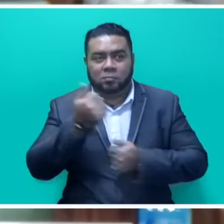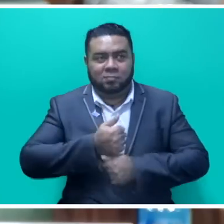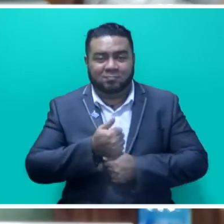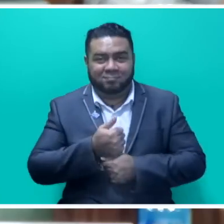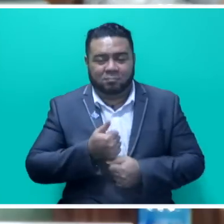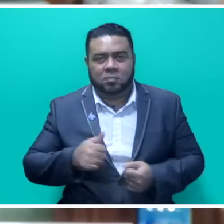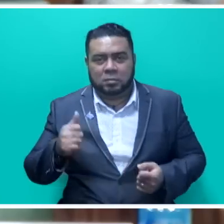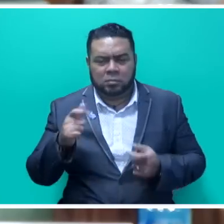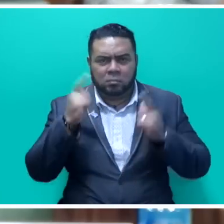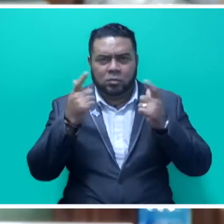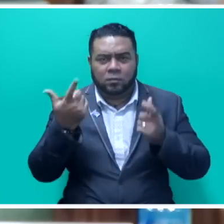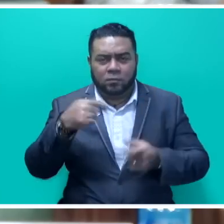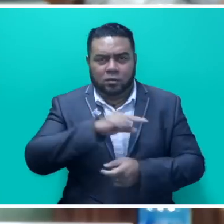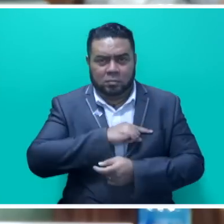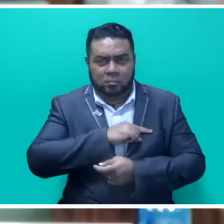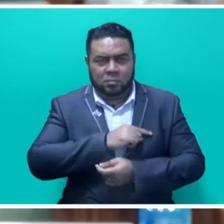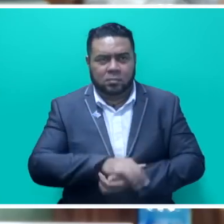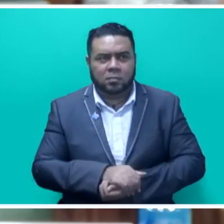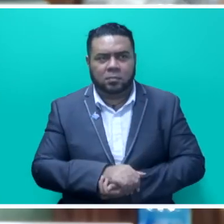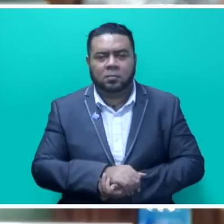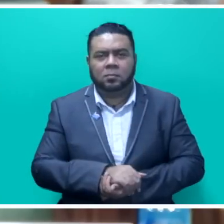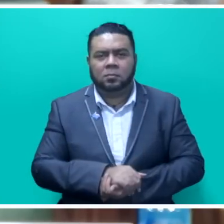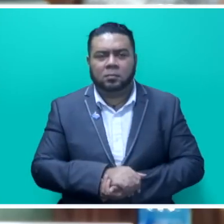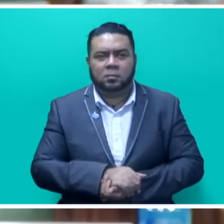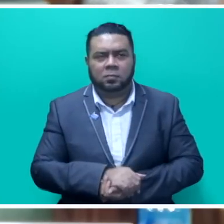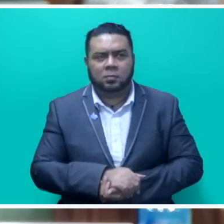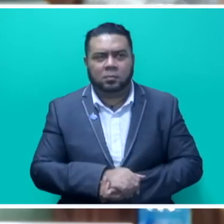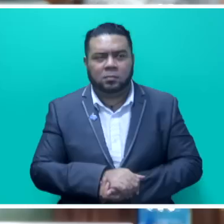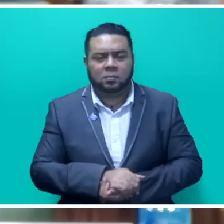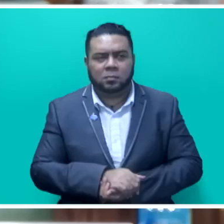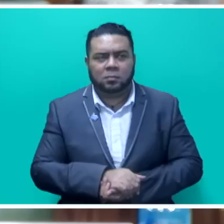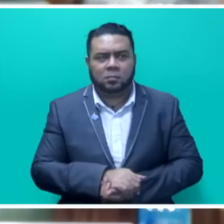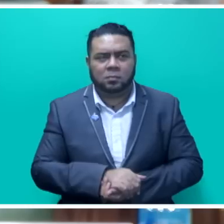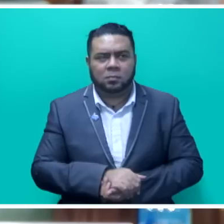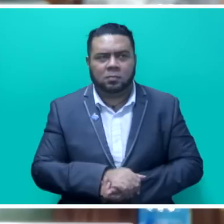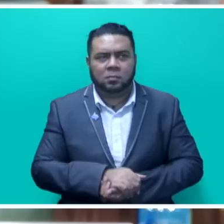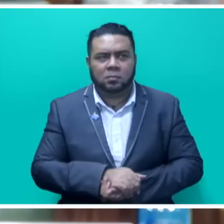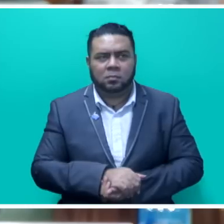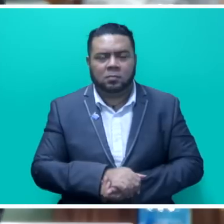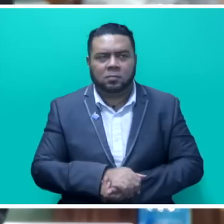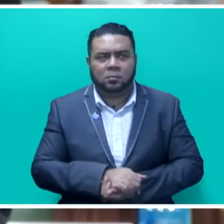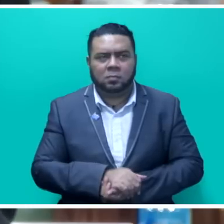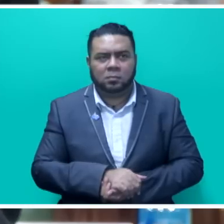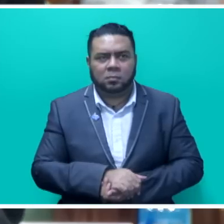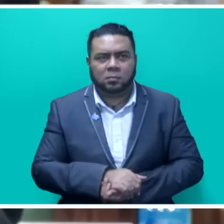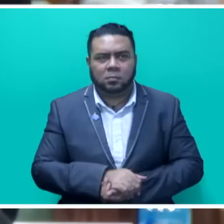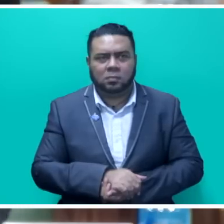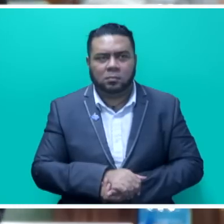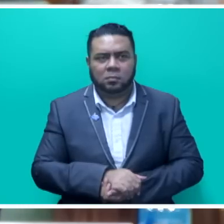पारंपरिक स्वागत द्वारा किया गया. इस सम्मेलन में